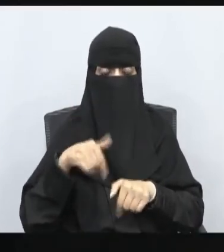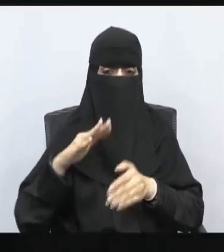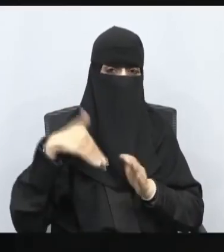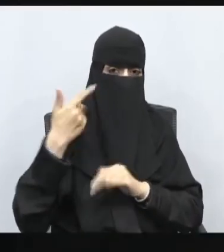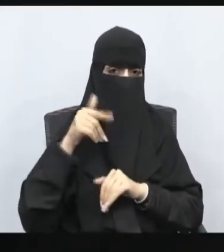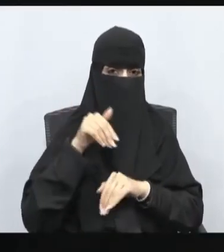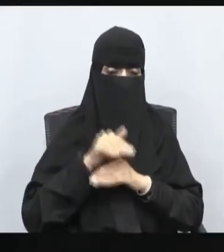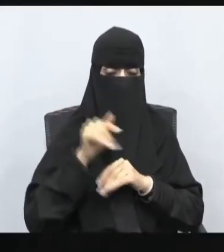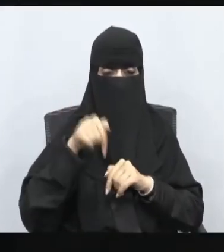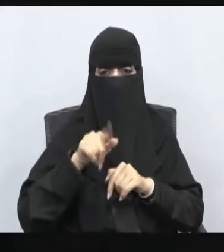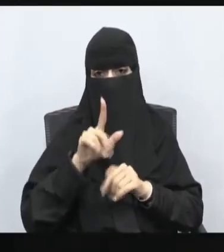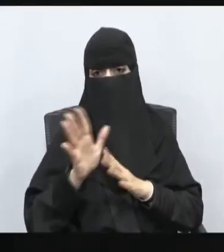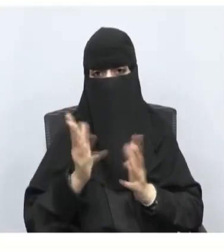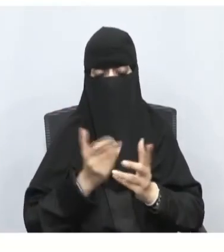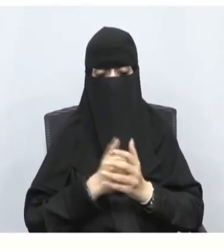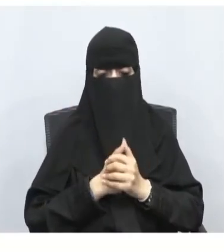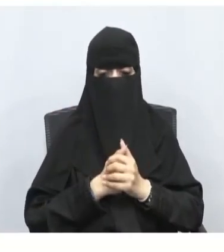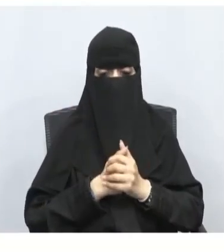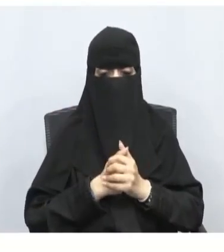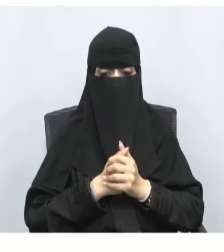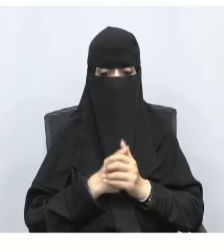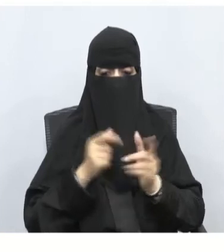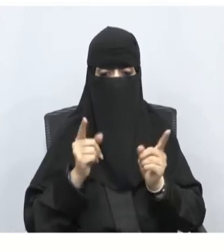فماذا تعلمنا هذا اليوم؟